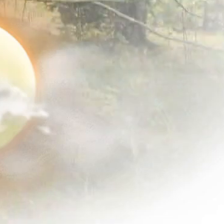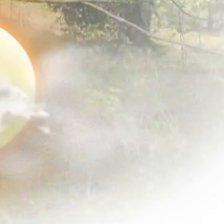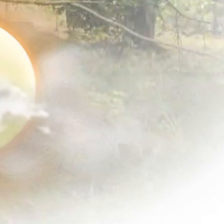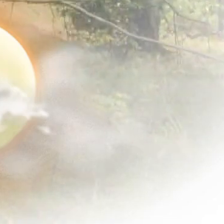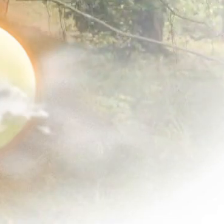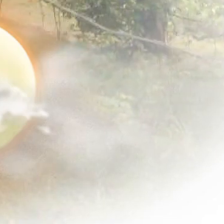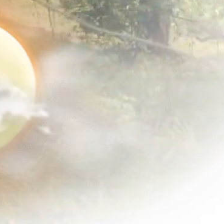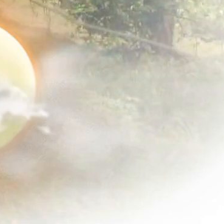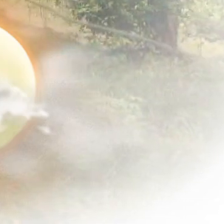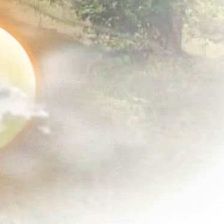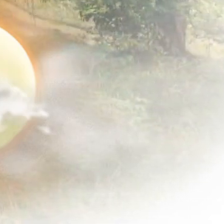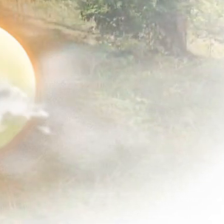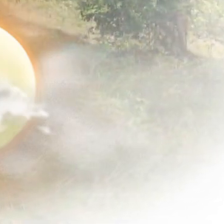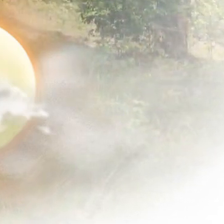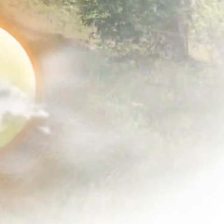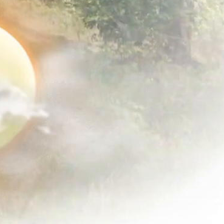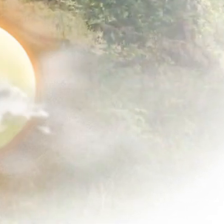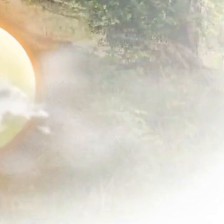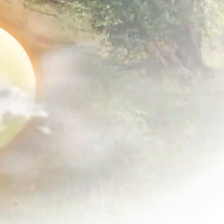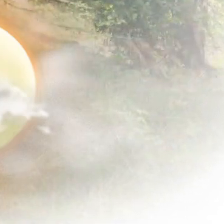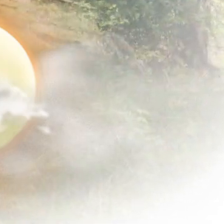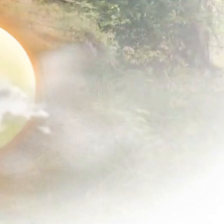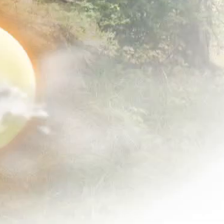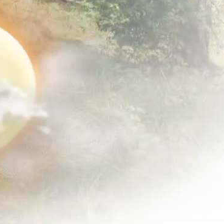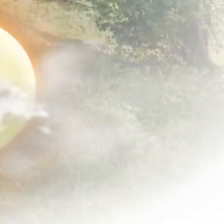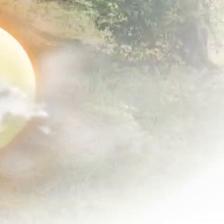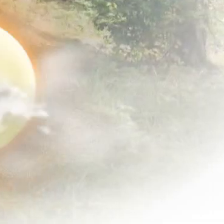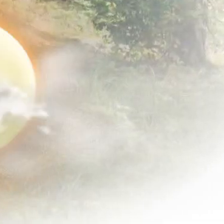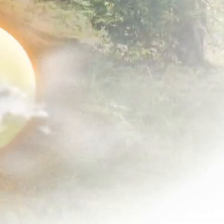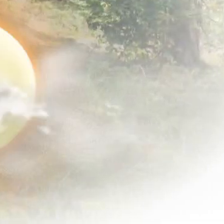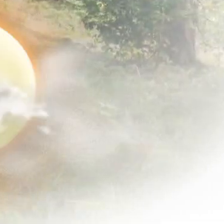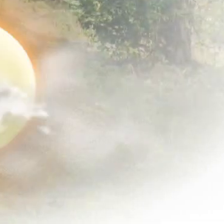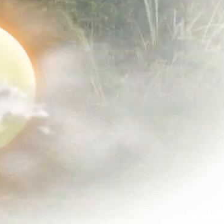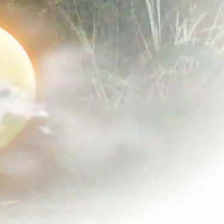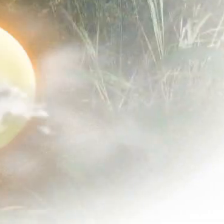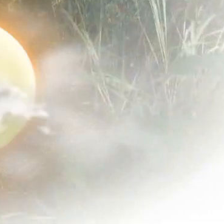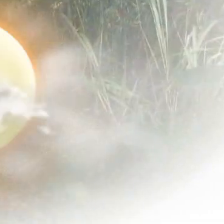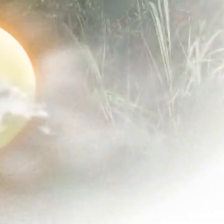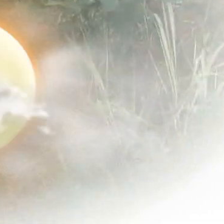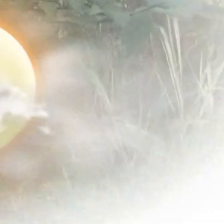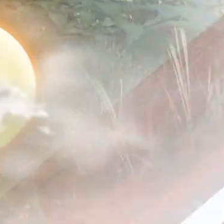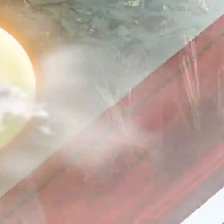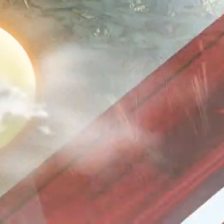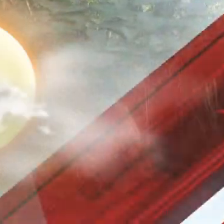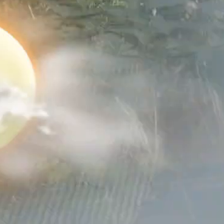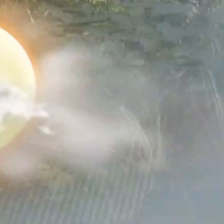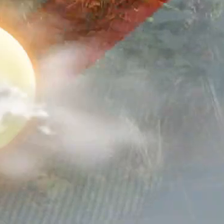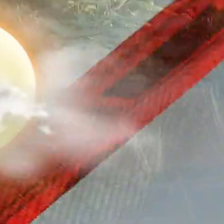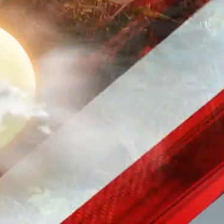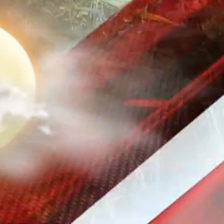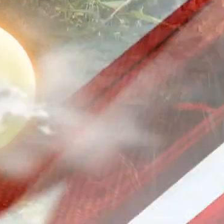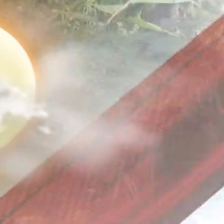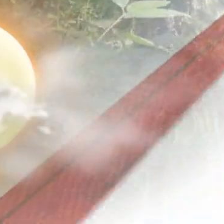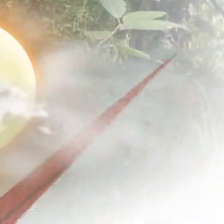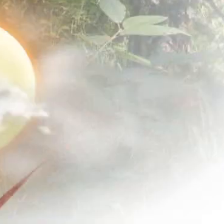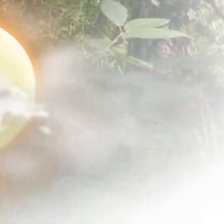вечарам. З улікам усіх метэаралагічных дадзеных, адчуваемая тэмпература паветра на працягу дня будзе вагацца ад